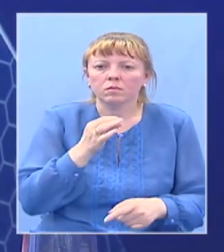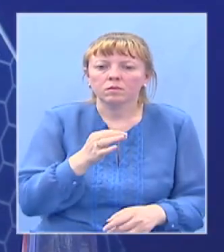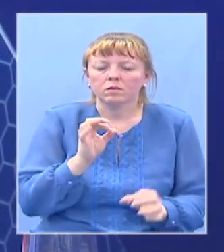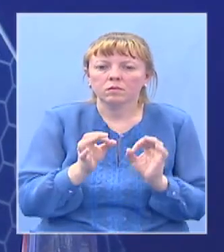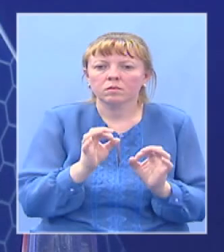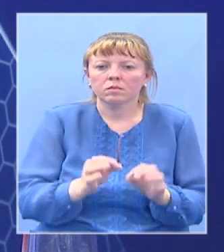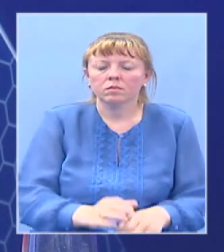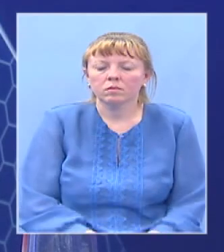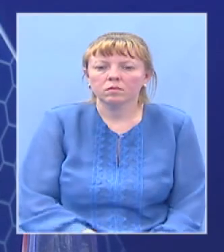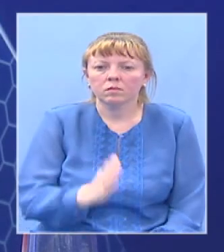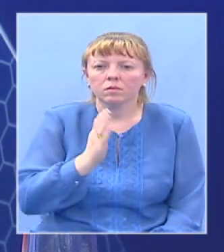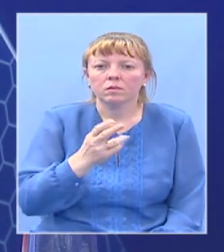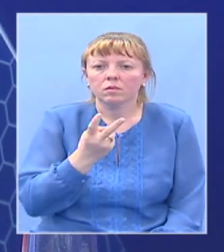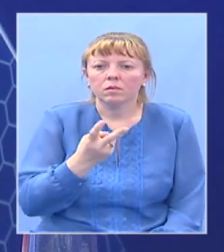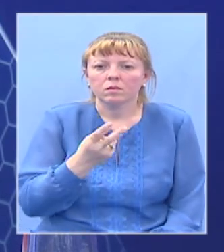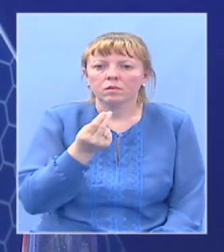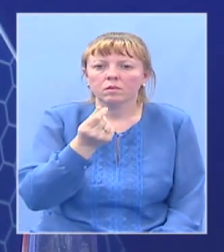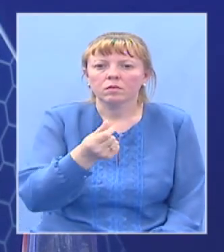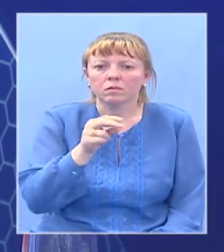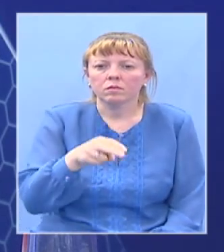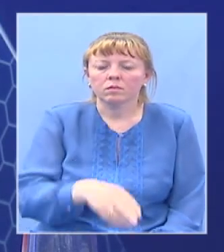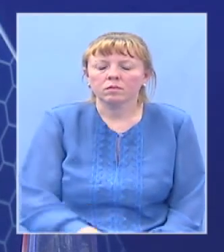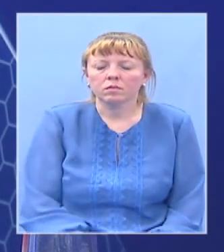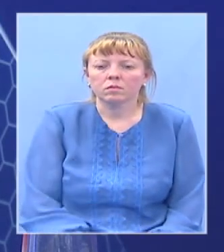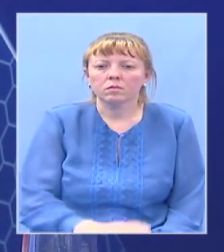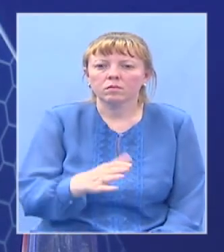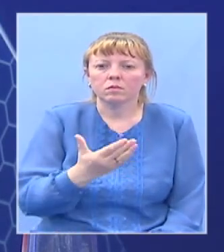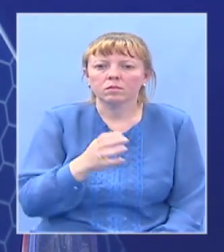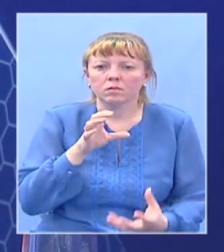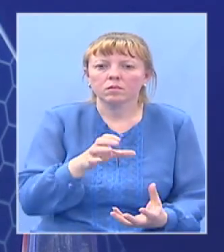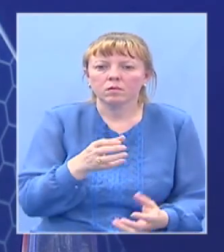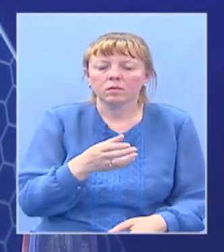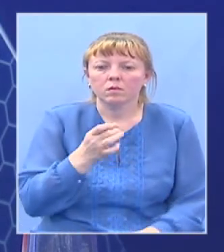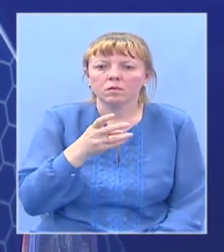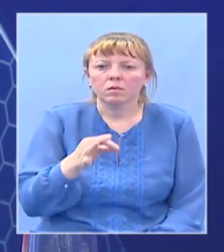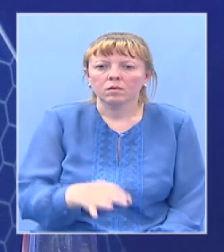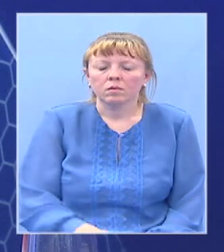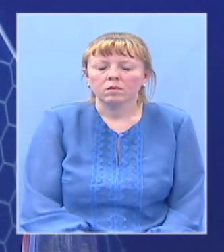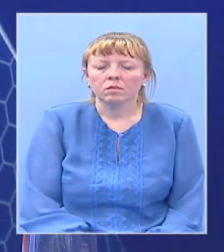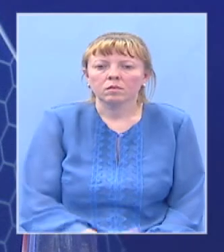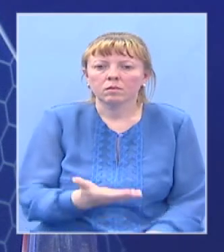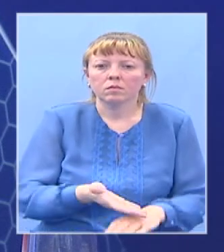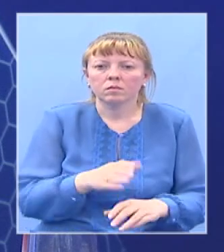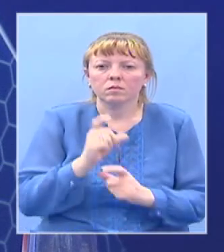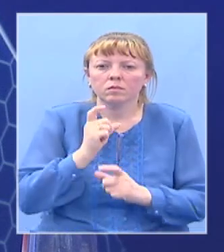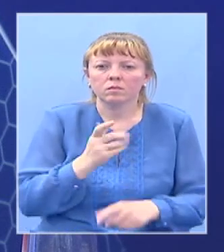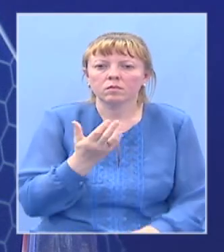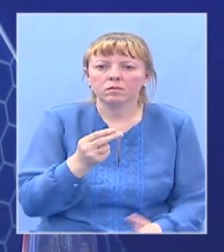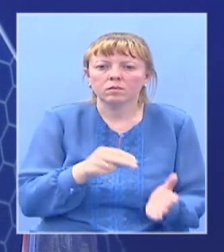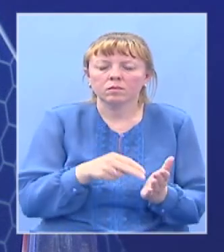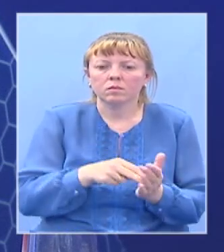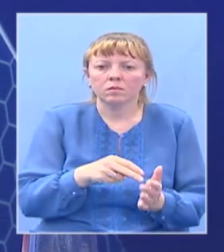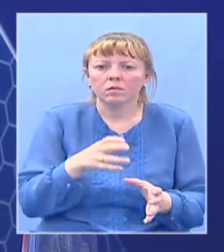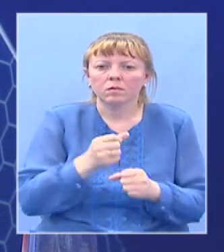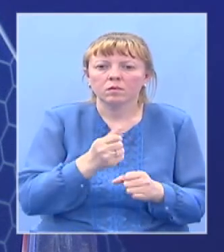Согласно которого Перевозчик будет обязан выплатить ущерб который нанёс на дорожном полотну Это зависит опять же от нагрузк и сумма так скажем не